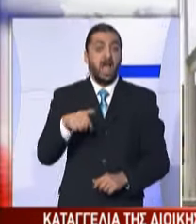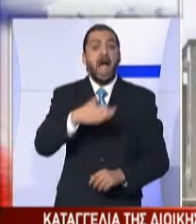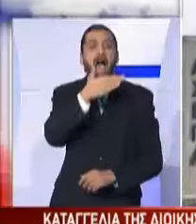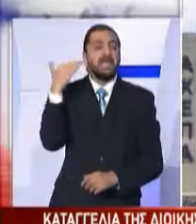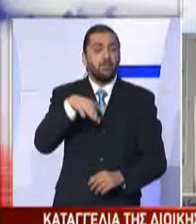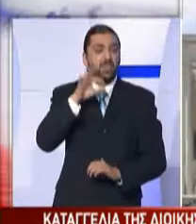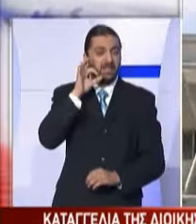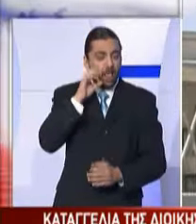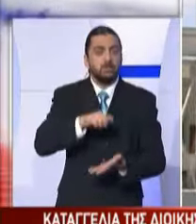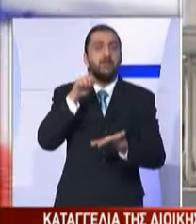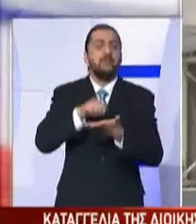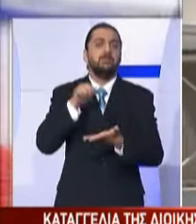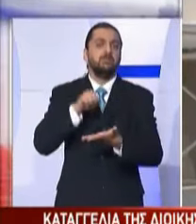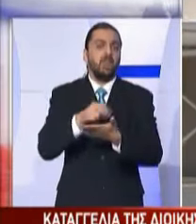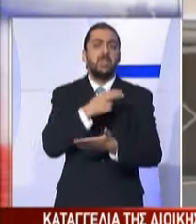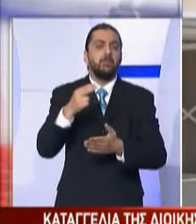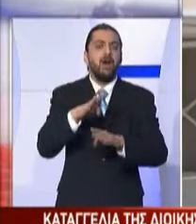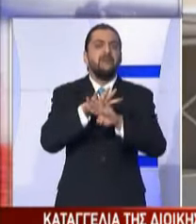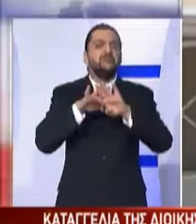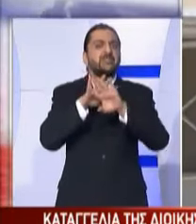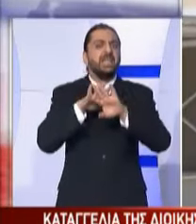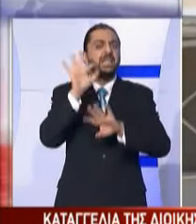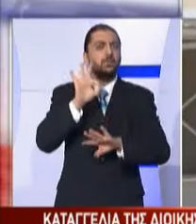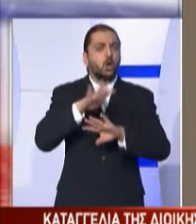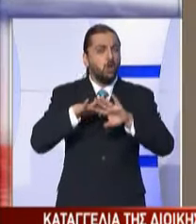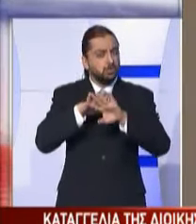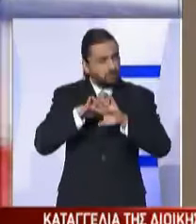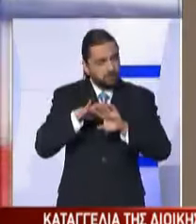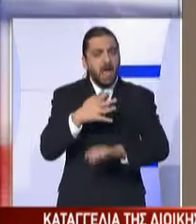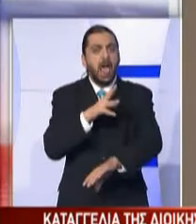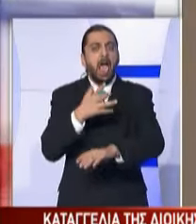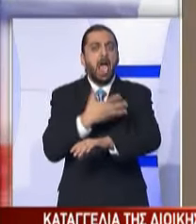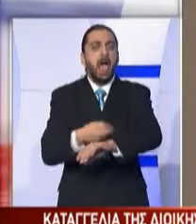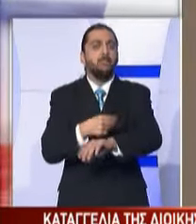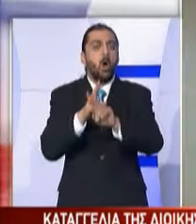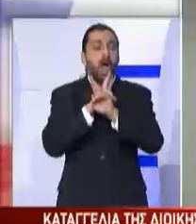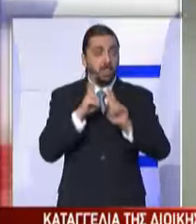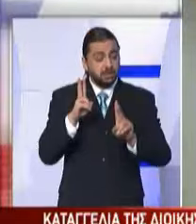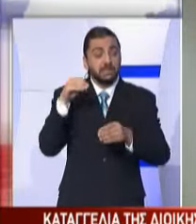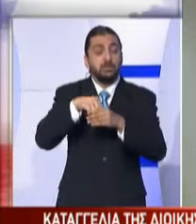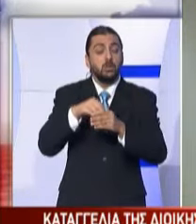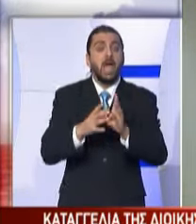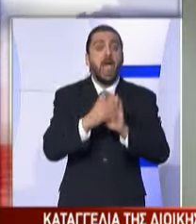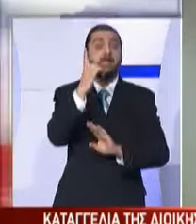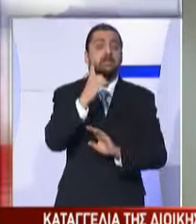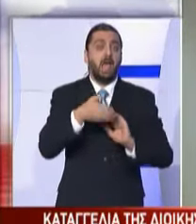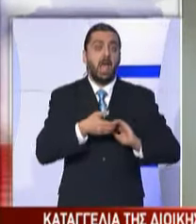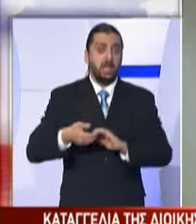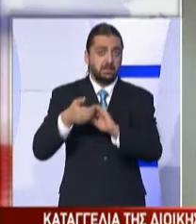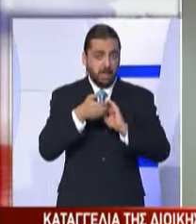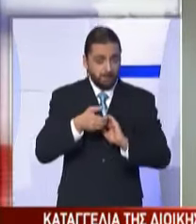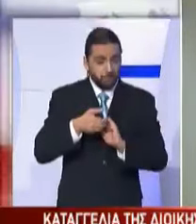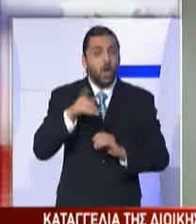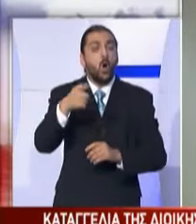για την προμήθεια φίλτρων αιμοκάθαρσης, τα οποία προορίζονται για τη θεραπεία νεφροπαθών, συμμετείχαν 11 εταιρείες. Σύμφωνα με έγγραφο του εσωτερικού ελεγκτή